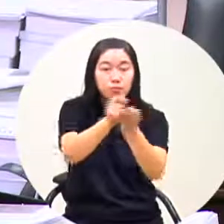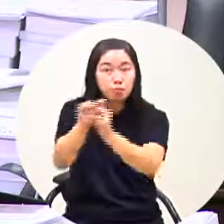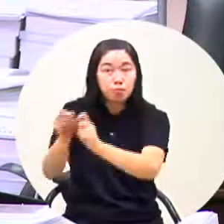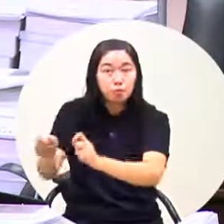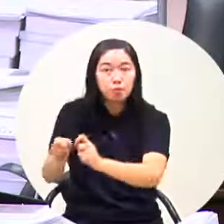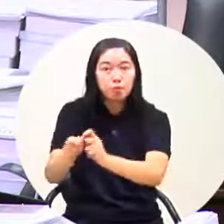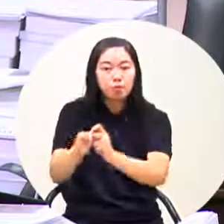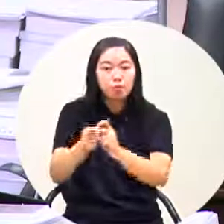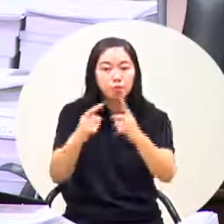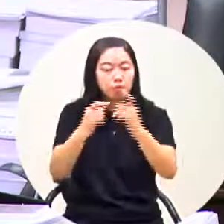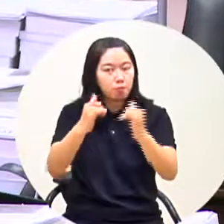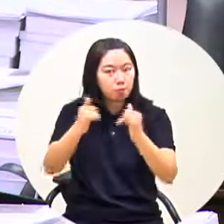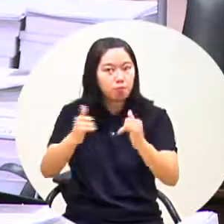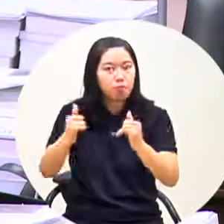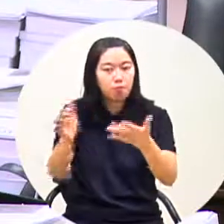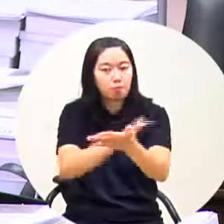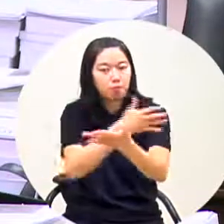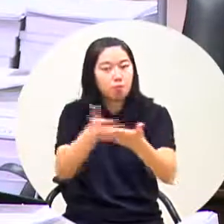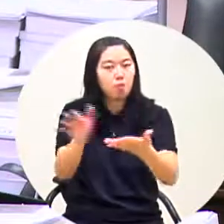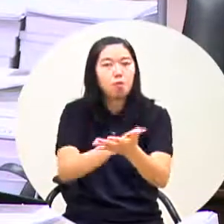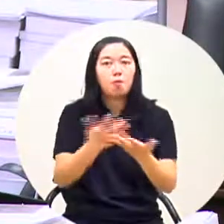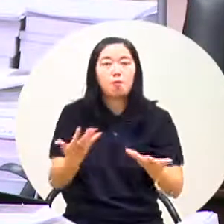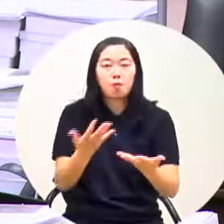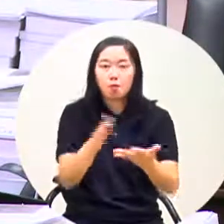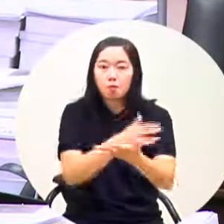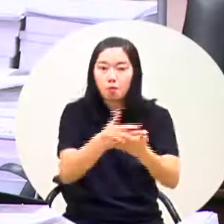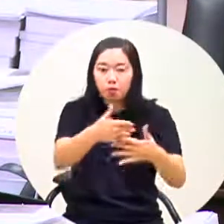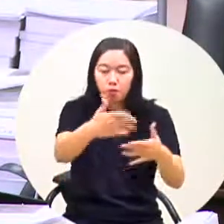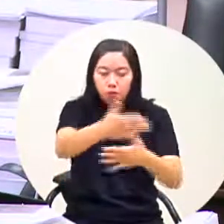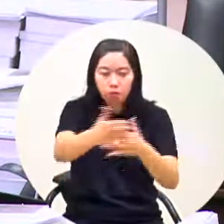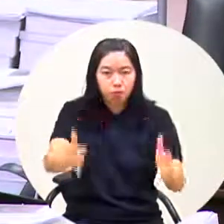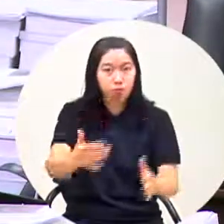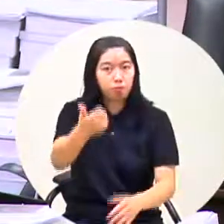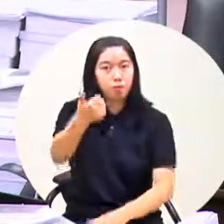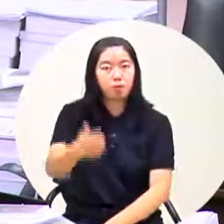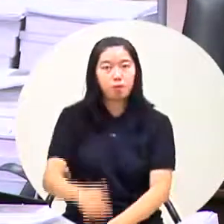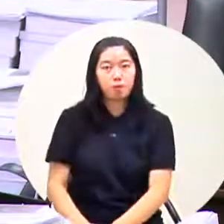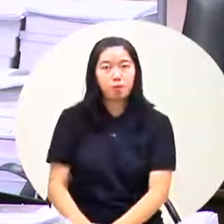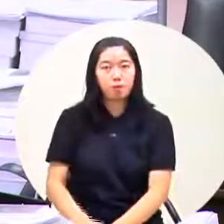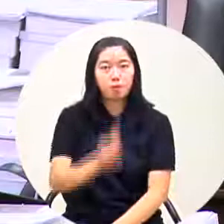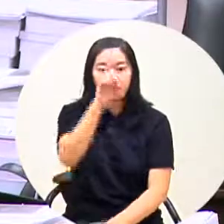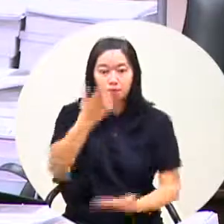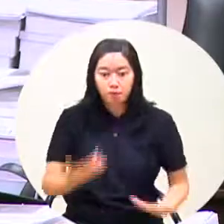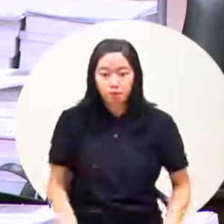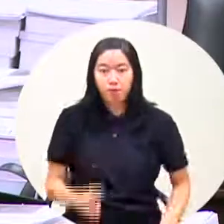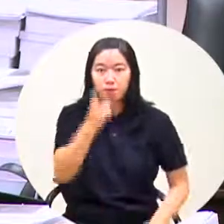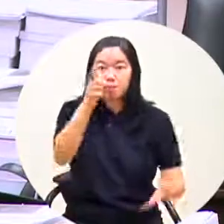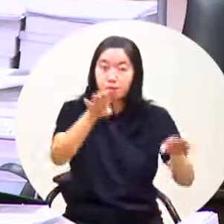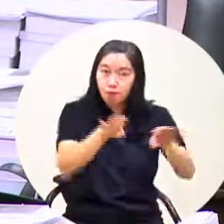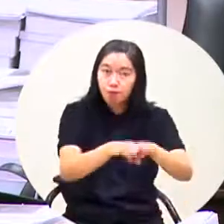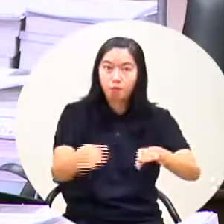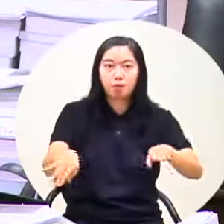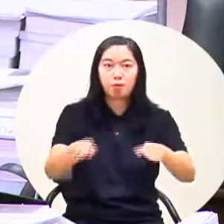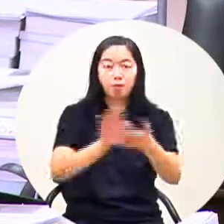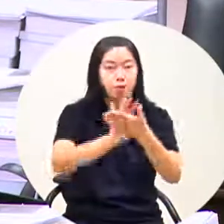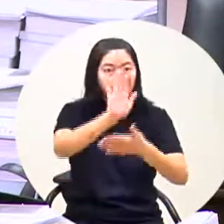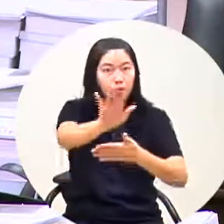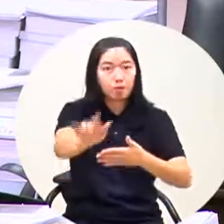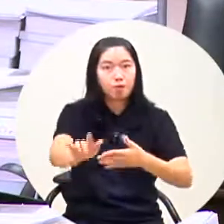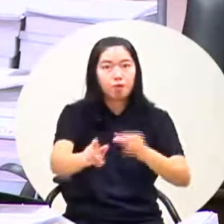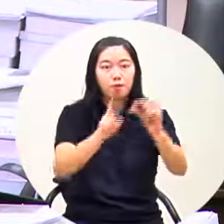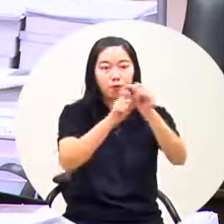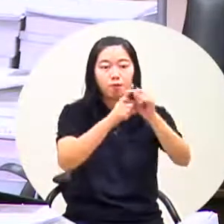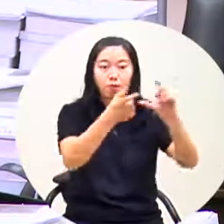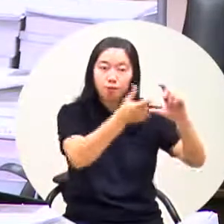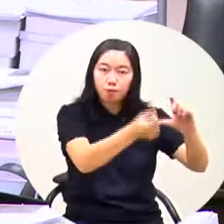样的一个休闲娱乐设施。好啦，一例一休以后，中区有编加班